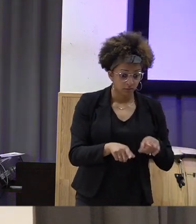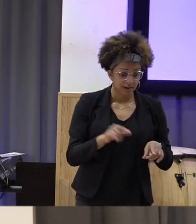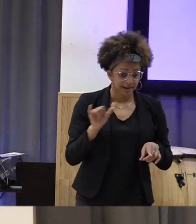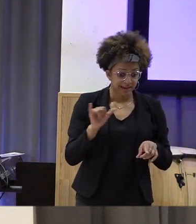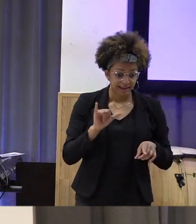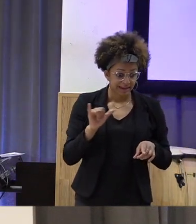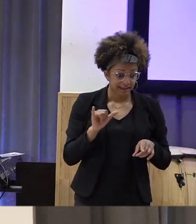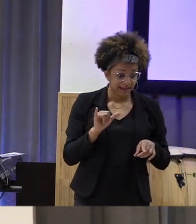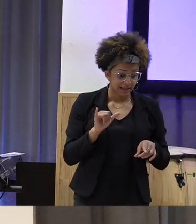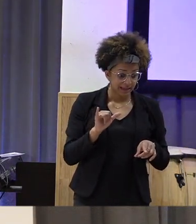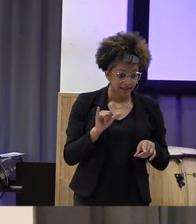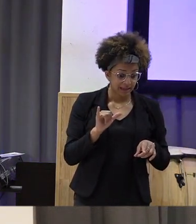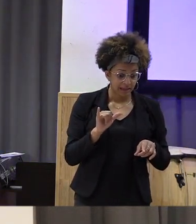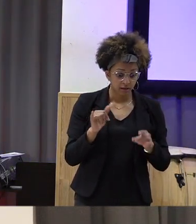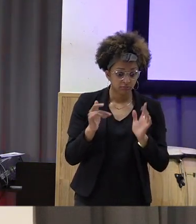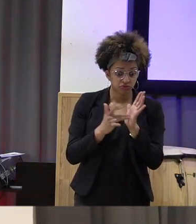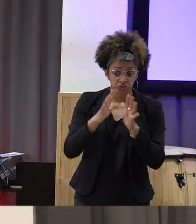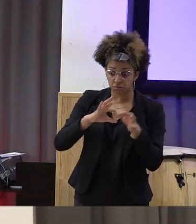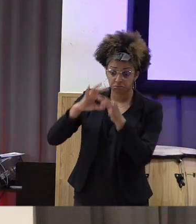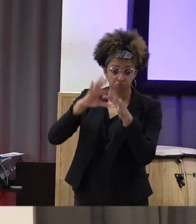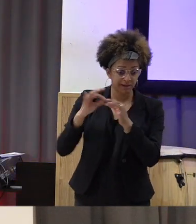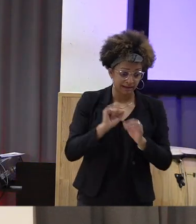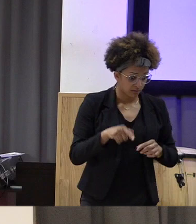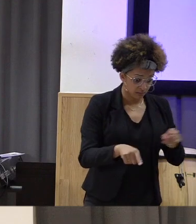lui aucune manifestation de la vie de Dieu.